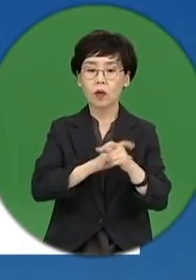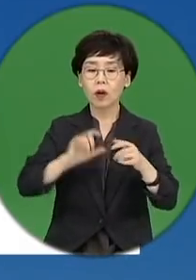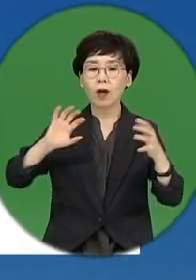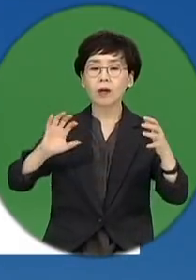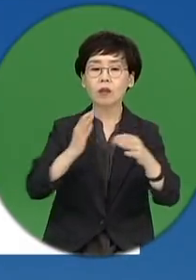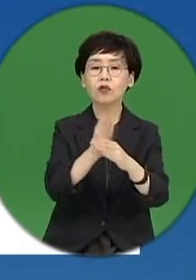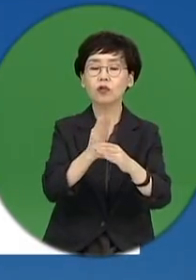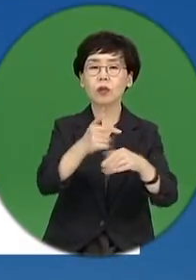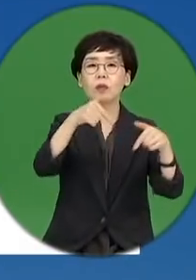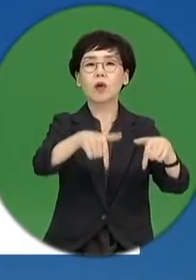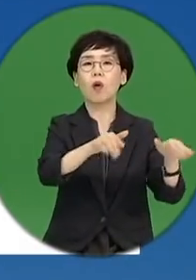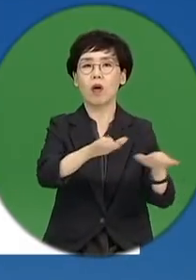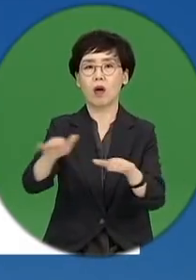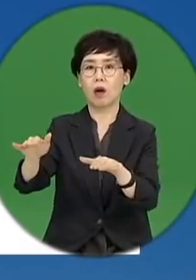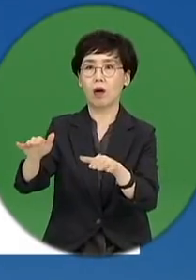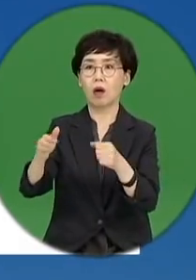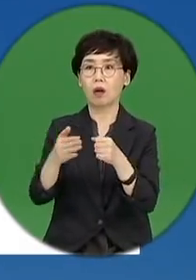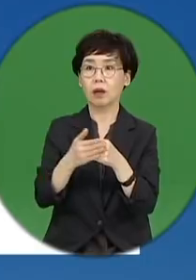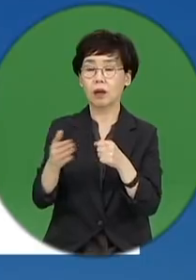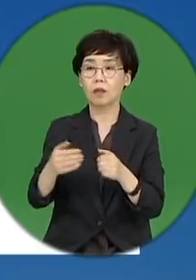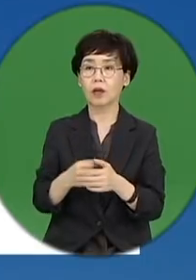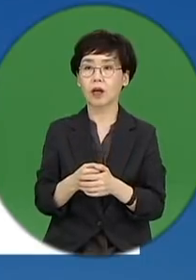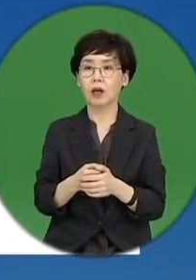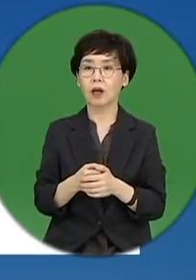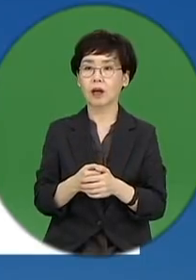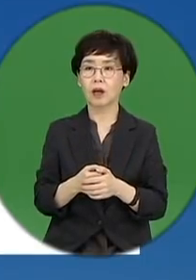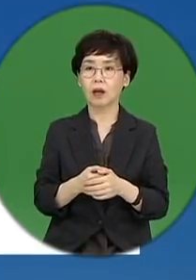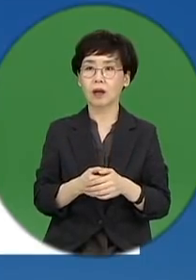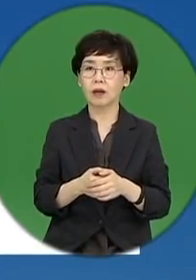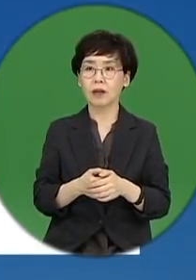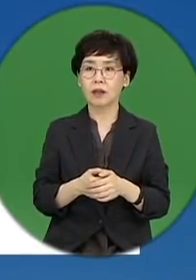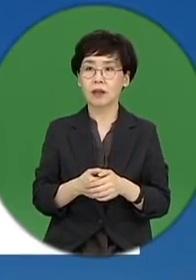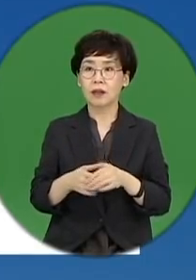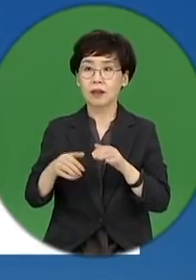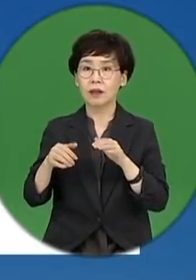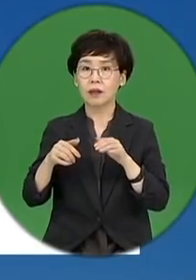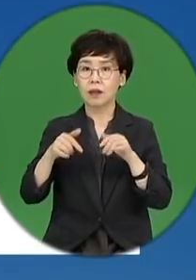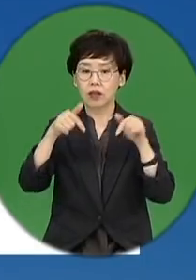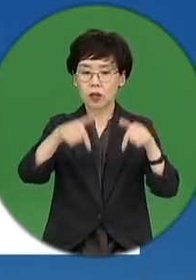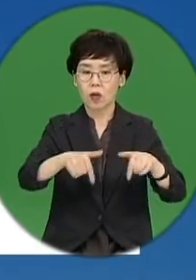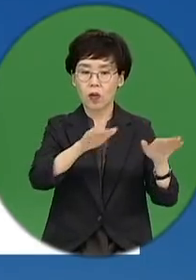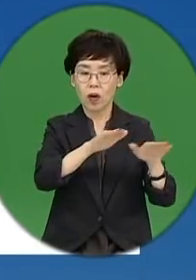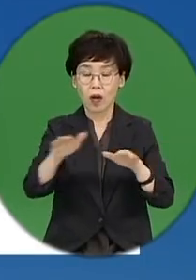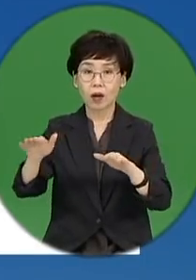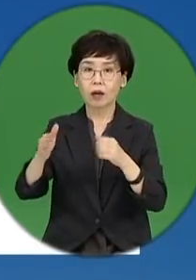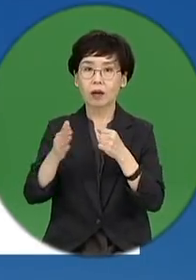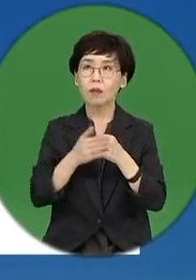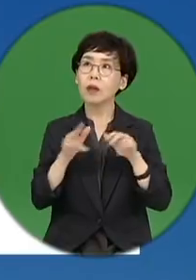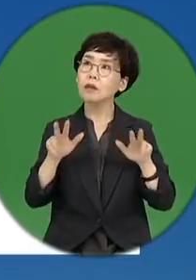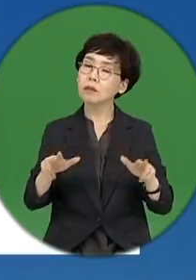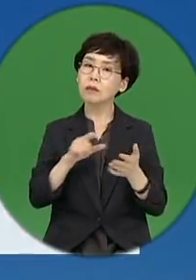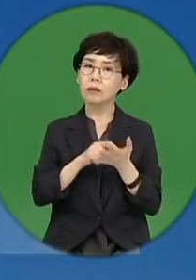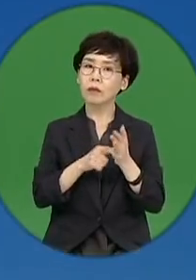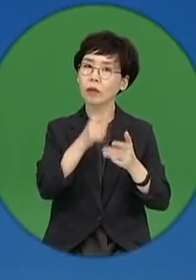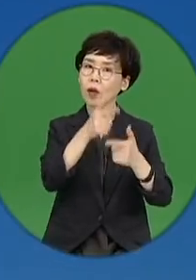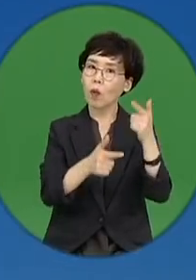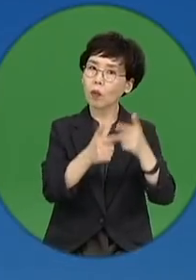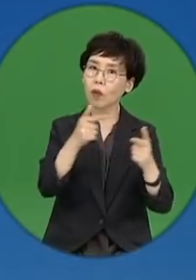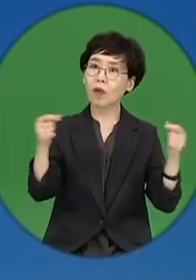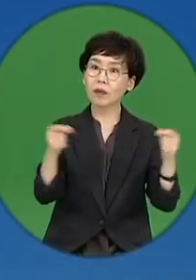그러니까 동쪽에 우리가 사는 곳은 동쪽에 있기 때문에 그만큼 바람이 강하거든요. 그러니까 지금쯤이면 목포